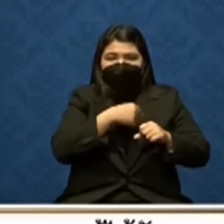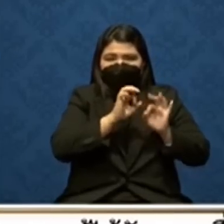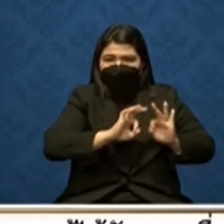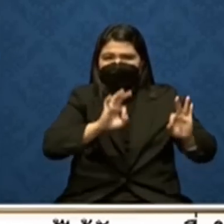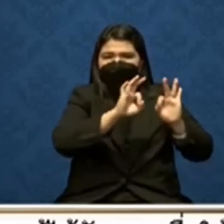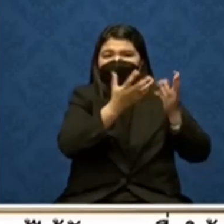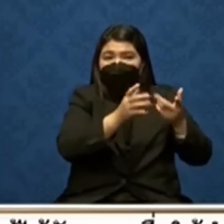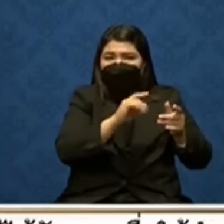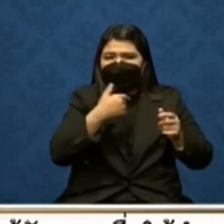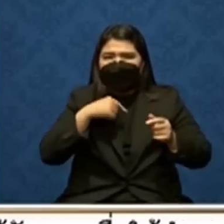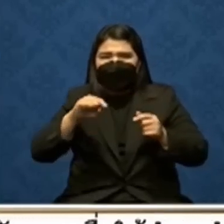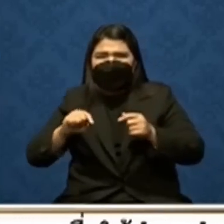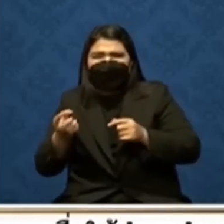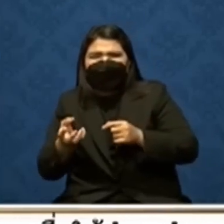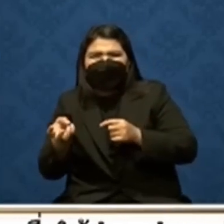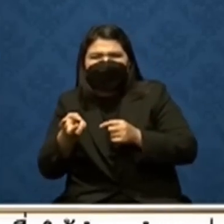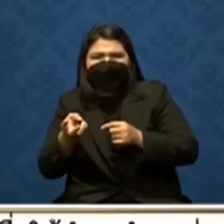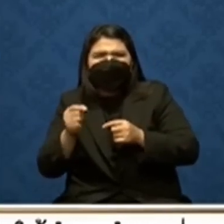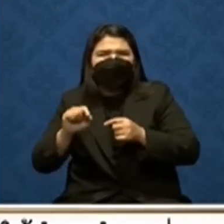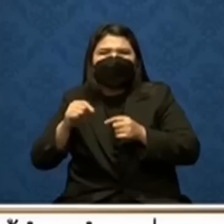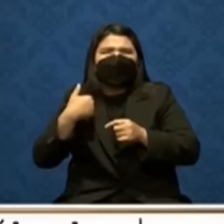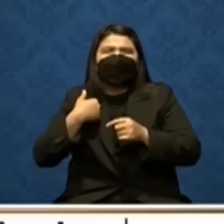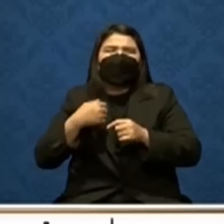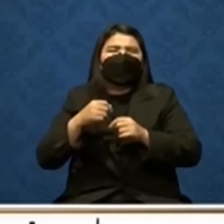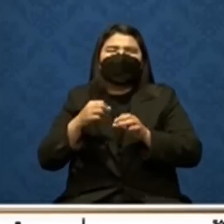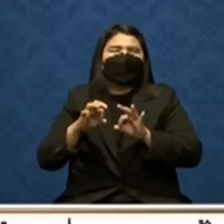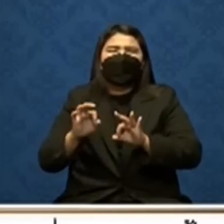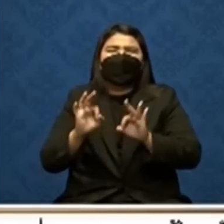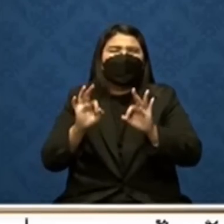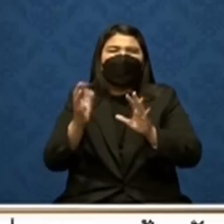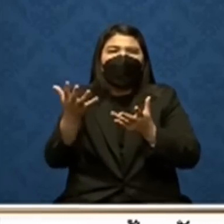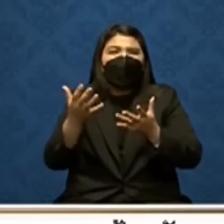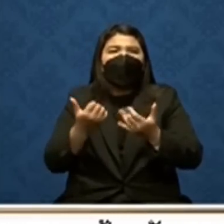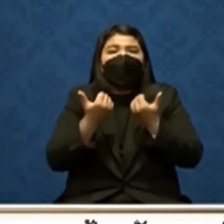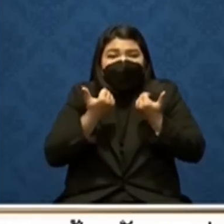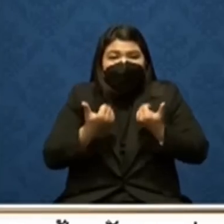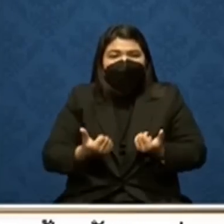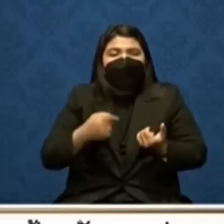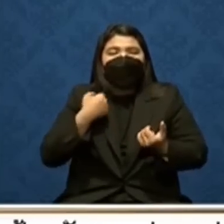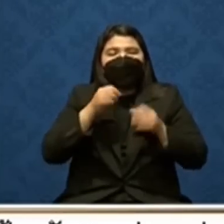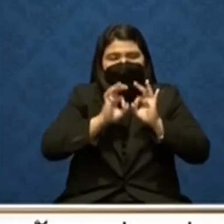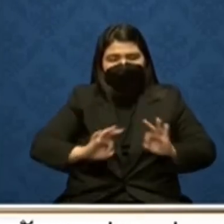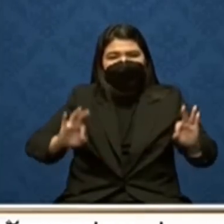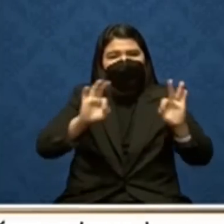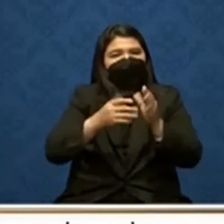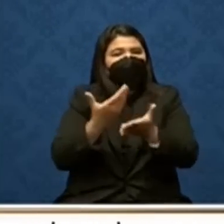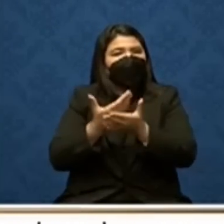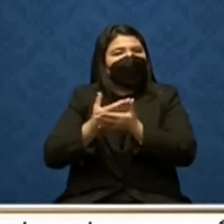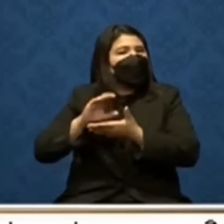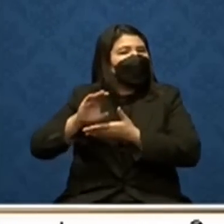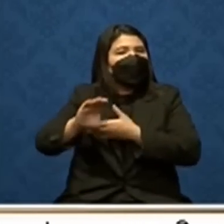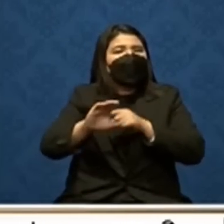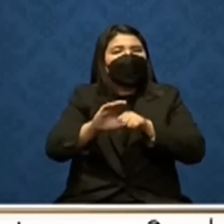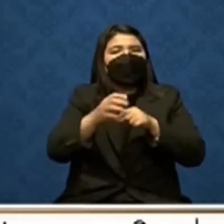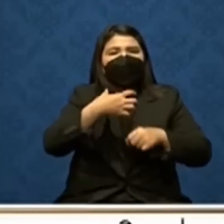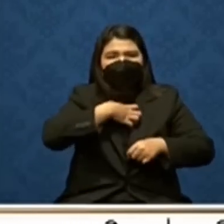ตักนำไมไดเยอะอยดีครัมเปช่ง 2-3 ปทผานมาแล้ว ปีนี้เป็นปีหัวเลวหวต่อทเราจำเป็น ทเราต้องลงทนกปเทศเพื่ให้กระบ